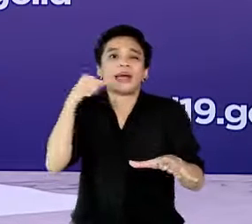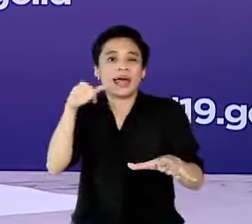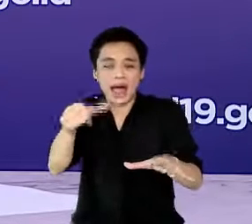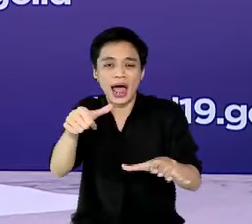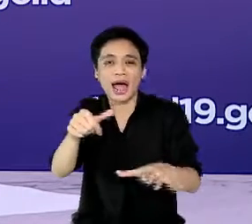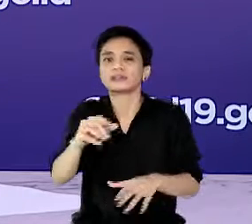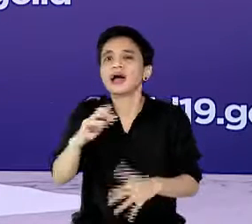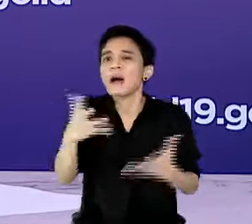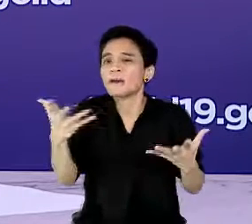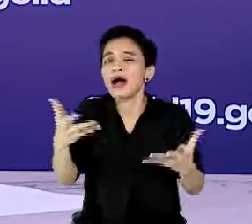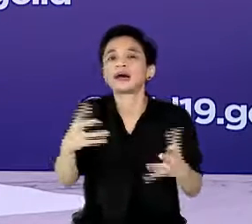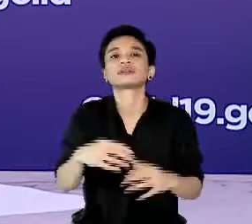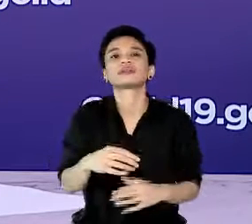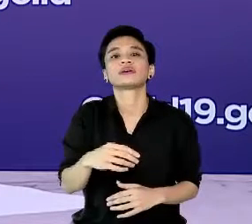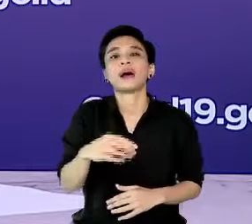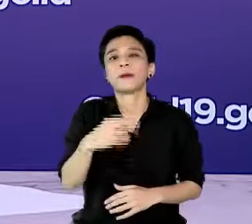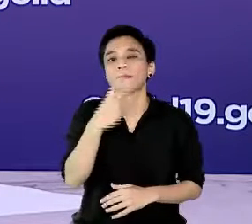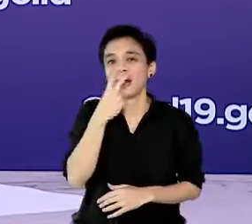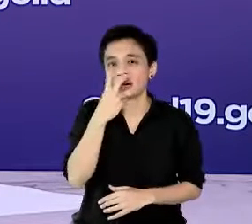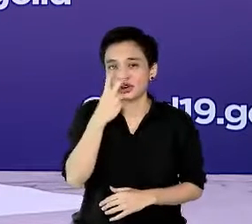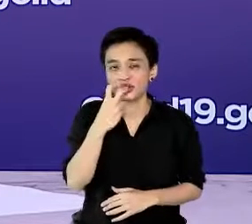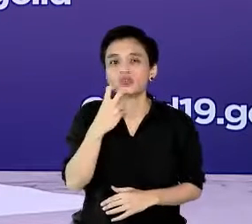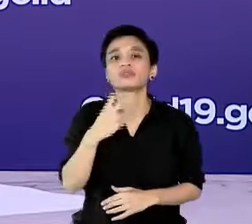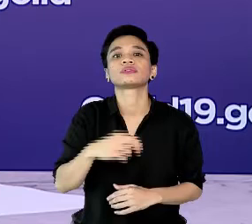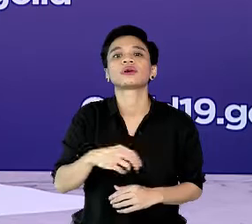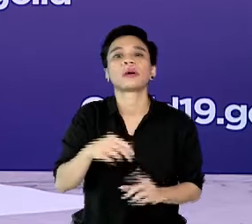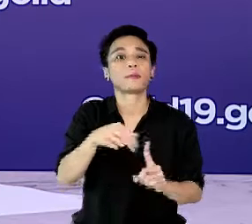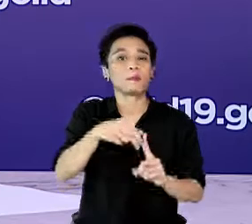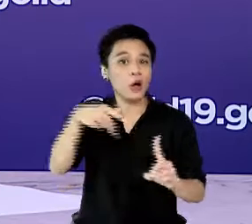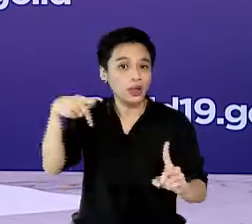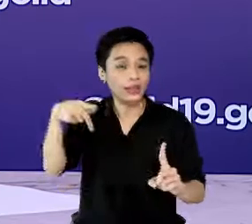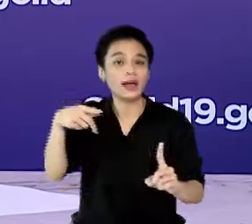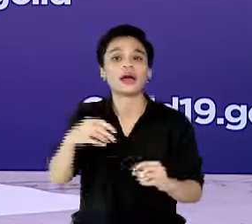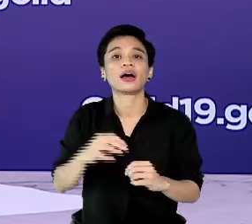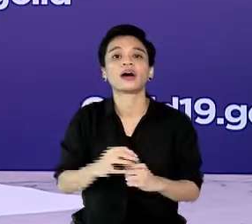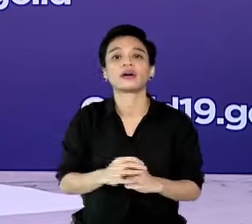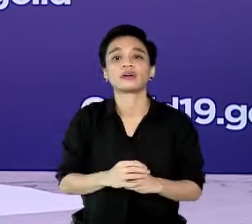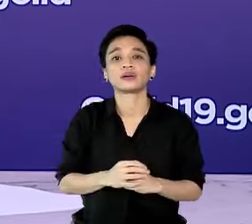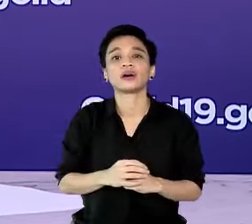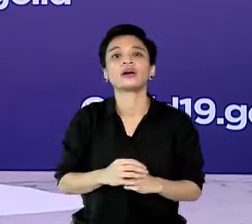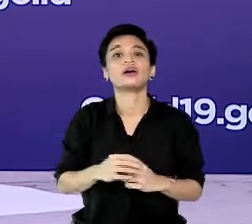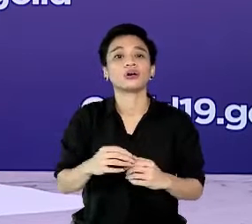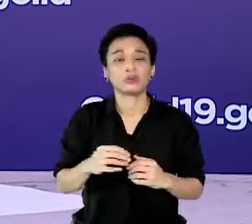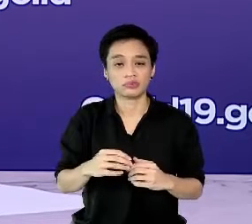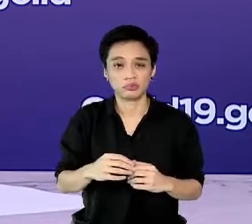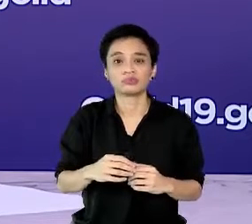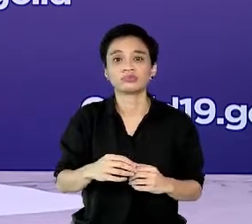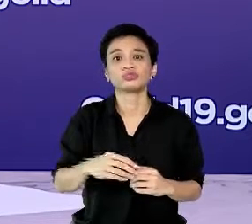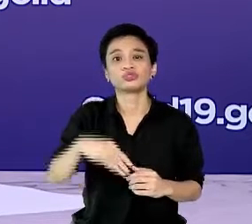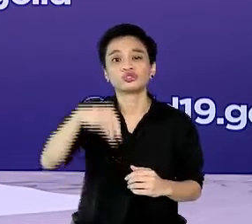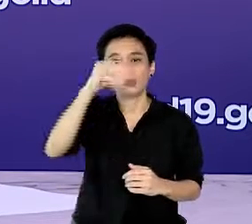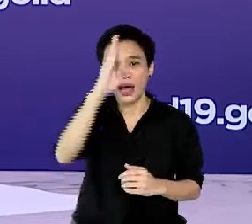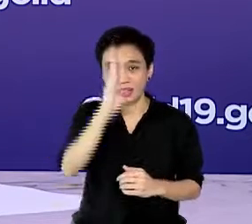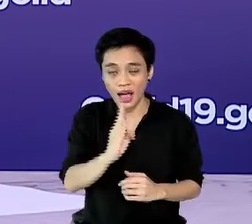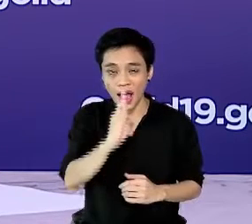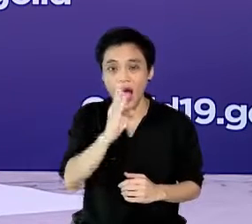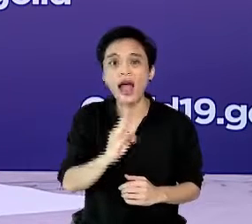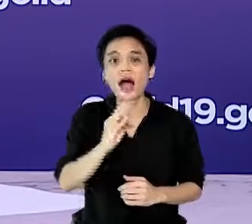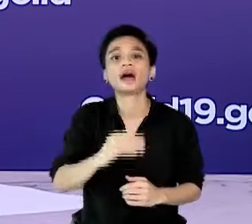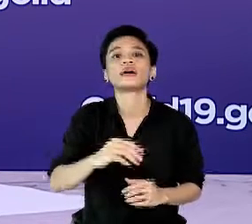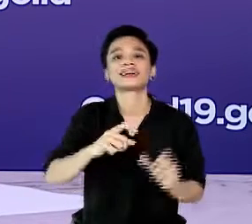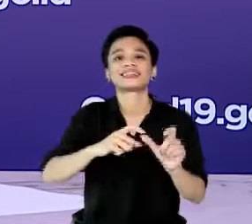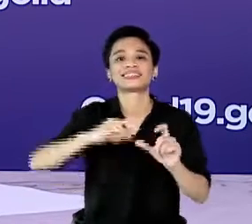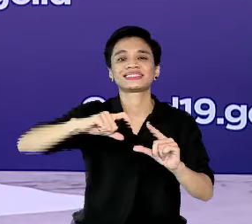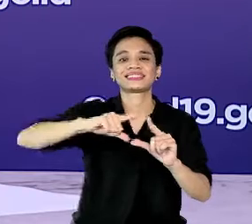diantaranya adalah kota Bandung Kota Pontianak kemudian Kabupaten Sumba Tengah Kabupaten